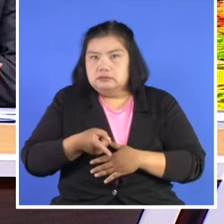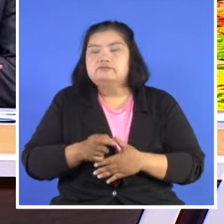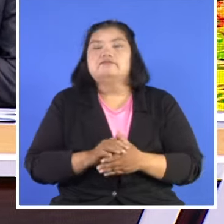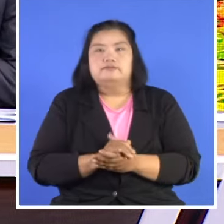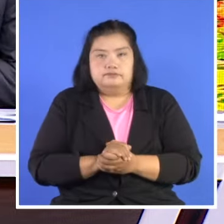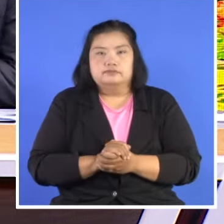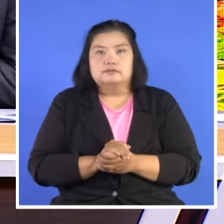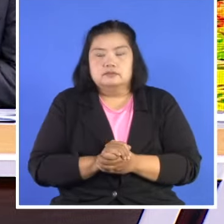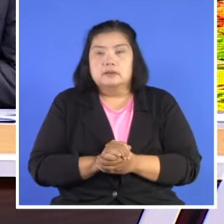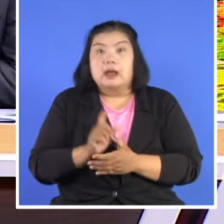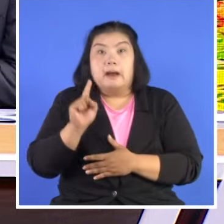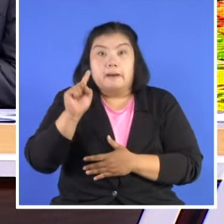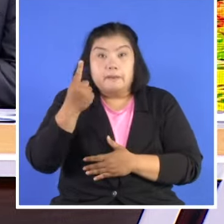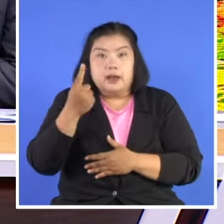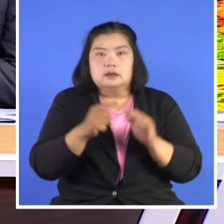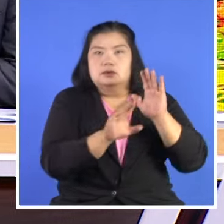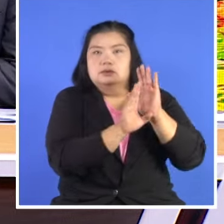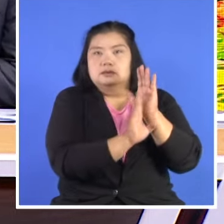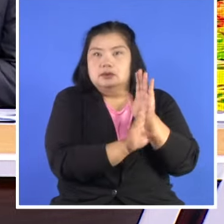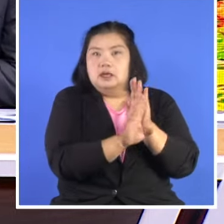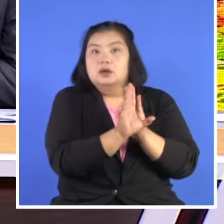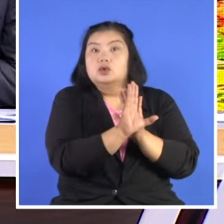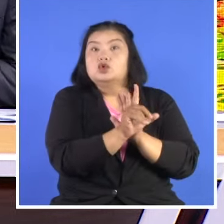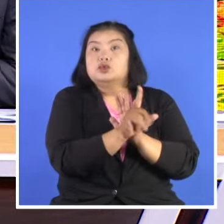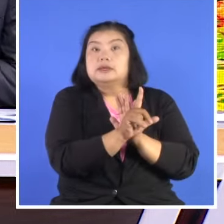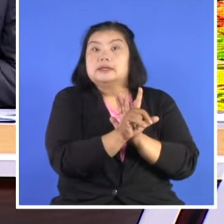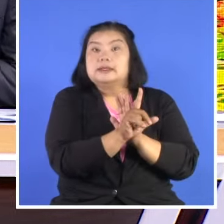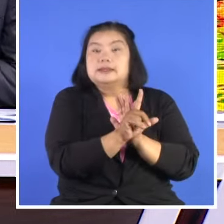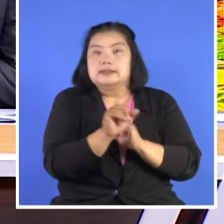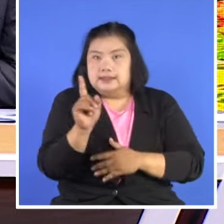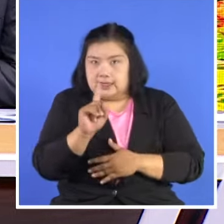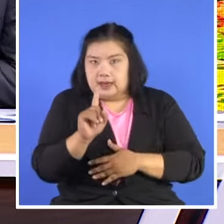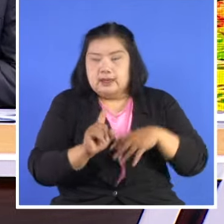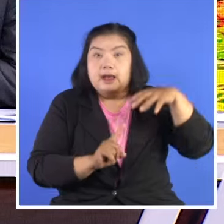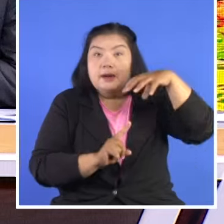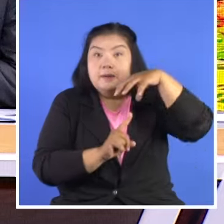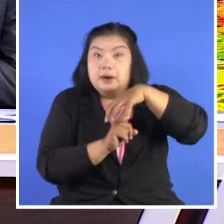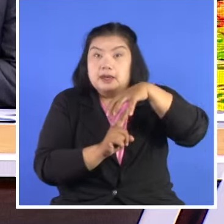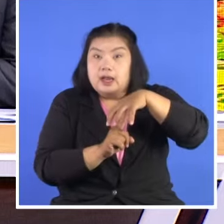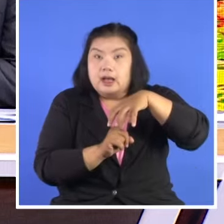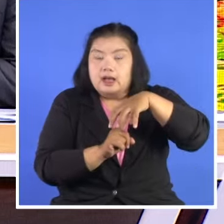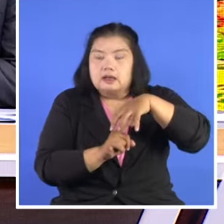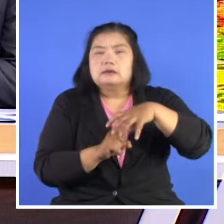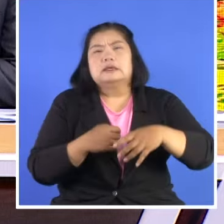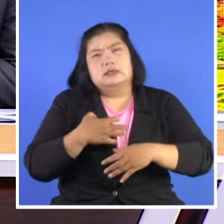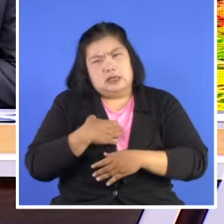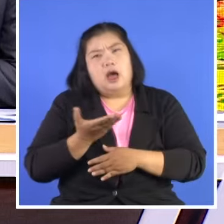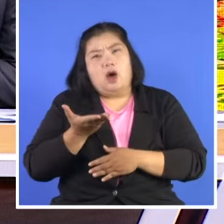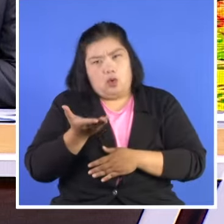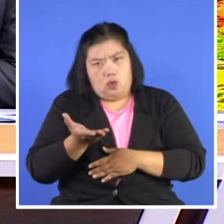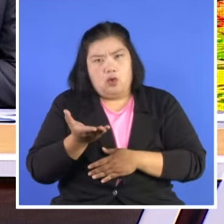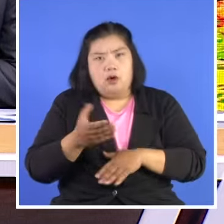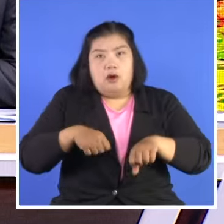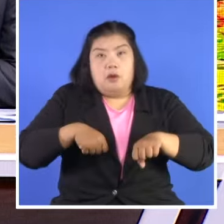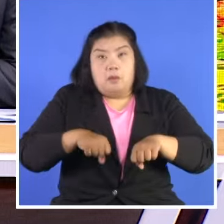ไปต่อที่บางละมุงชลบุรีหน่อยครับคุณผู้ชมครับพัทยาเดี๋ยวเขาเตรียมจะเสนอปิดวินนะครับเพราะเนื่องจาก